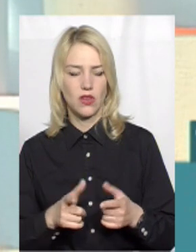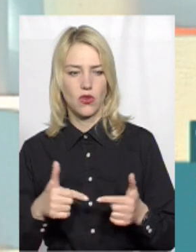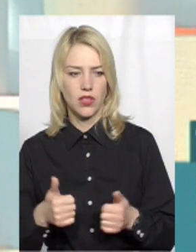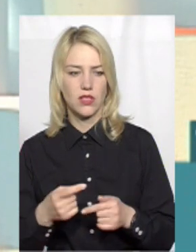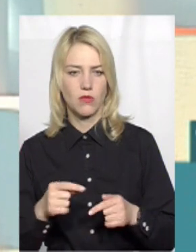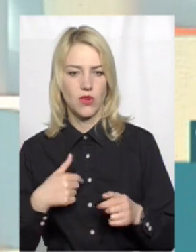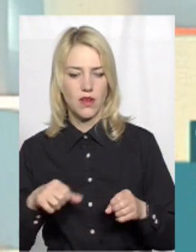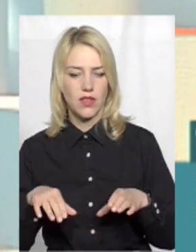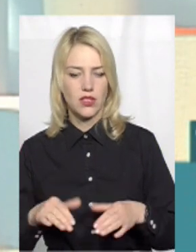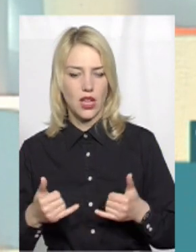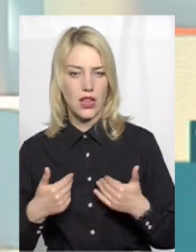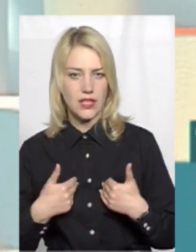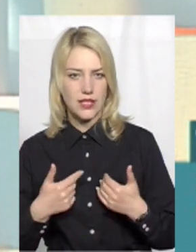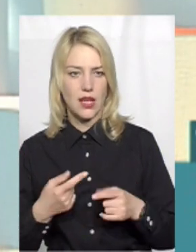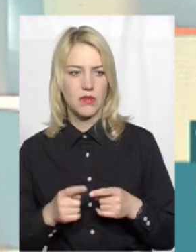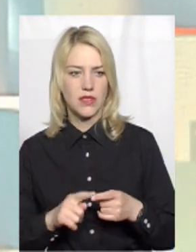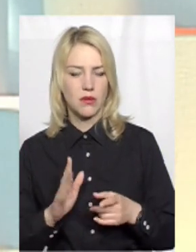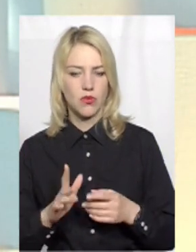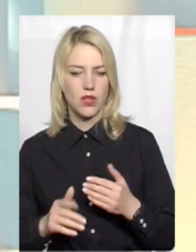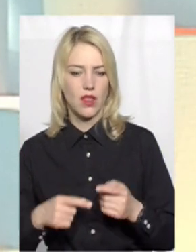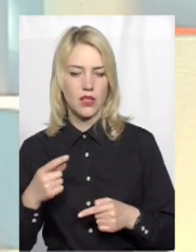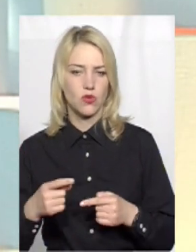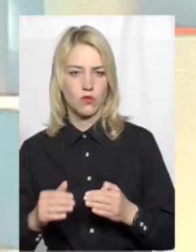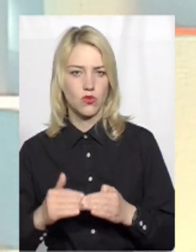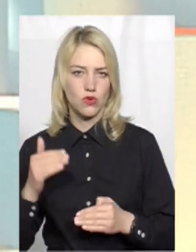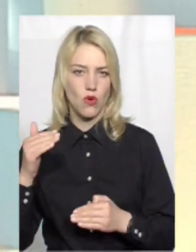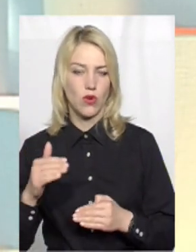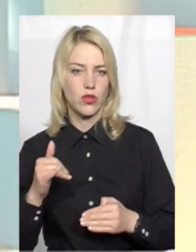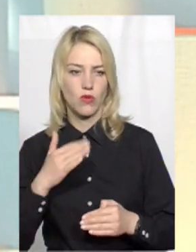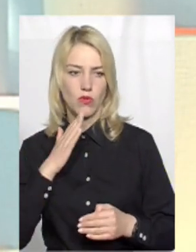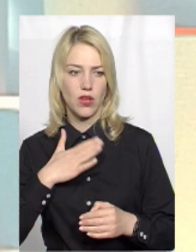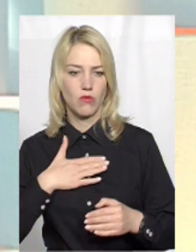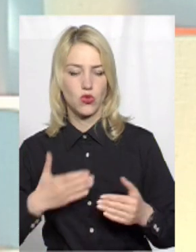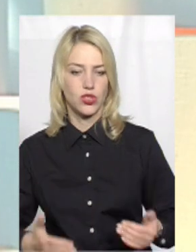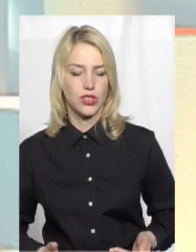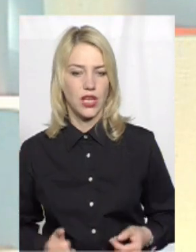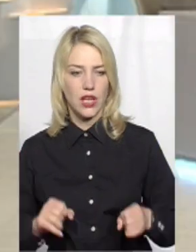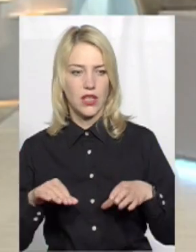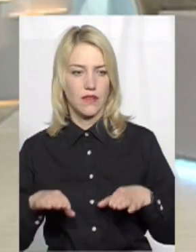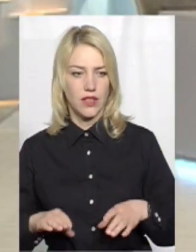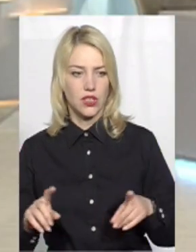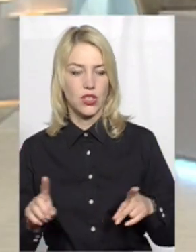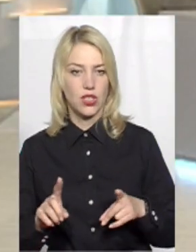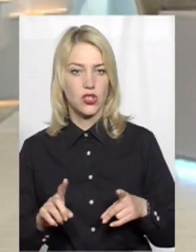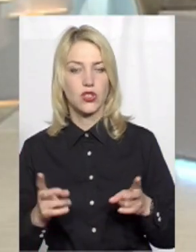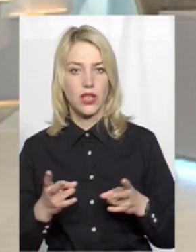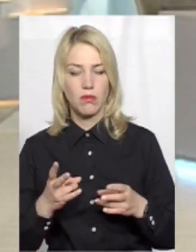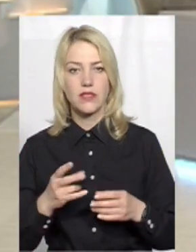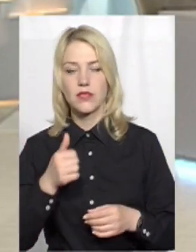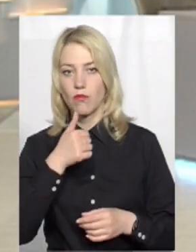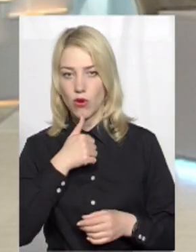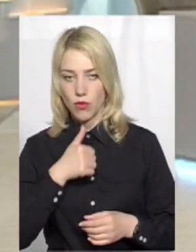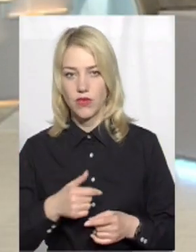Тож я вирішила для себе, що це стане наступною сходинкою у моєму житті, і вирішила, що варто